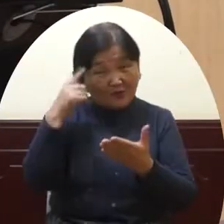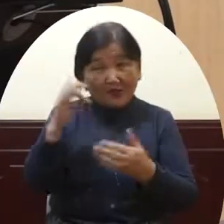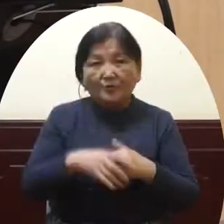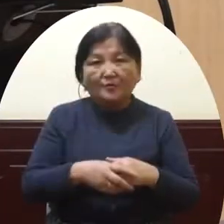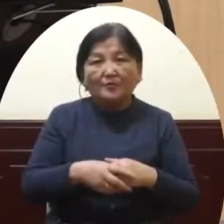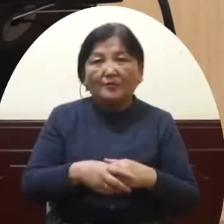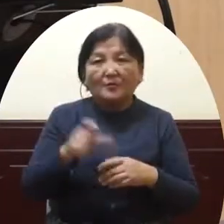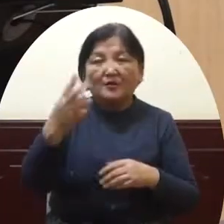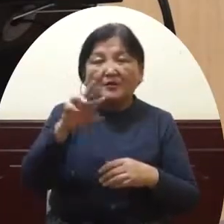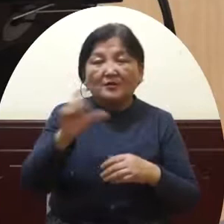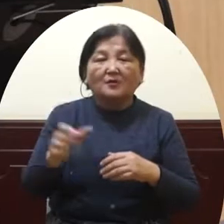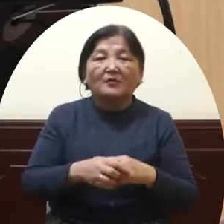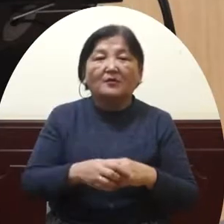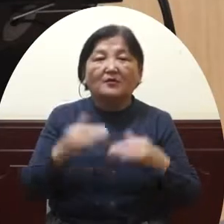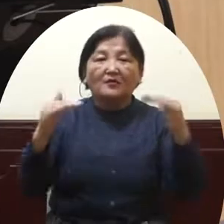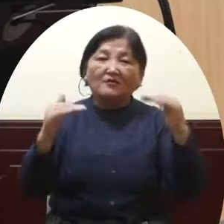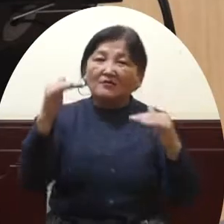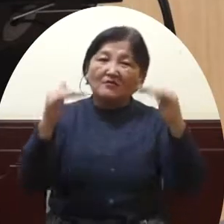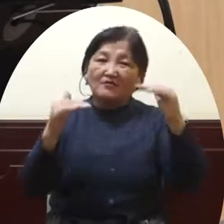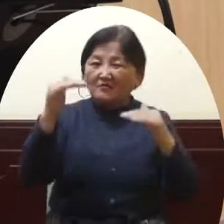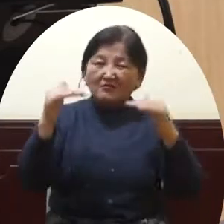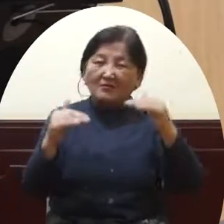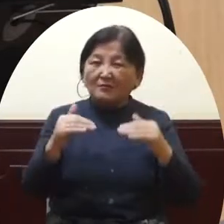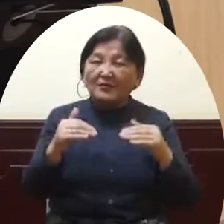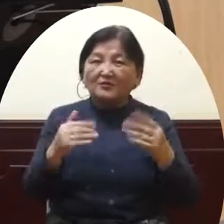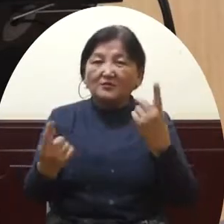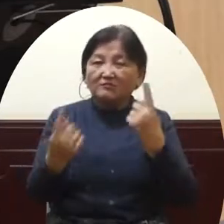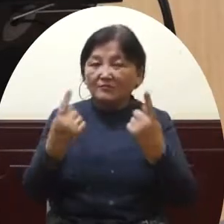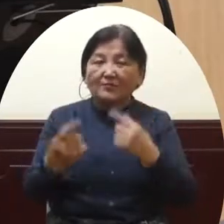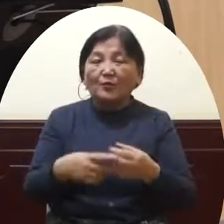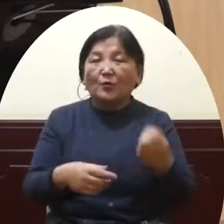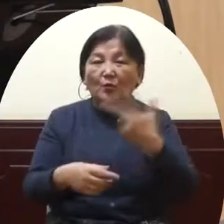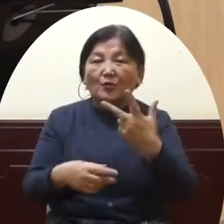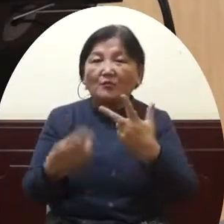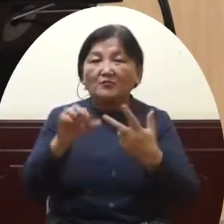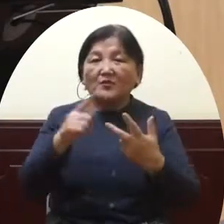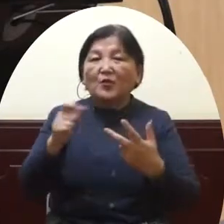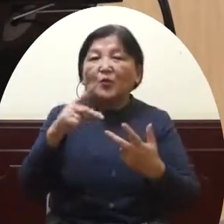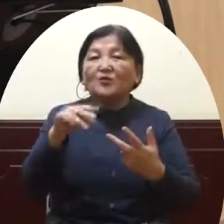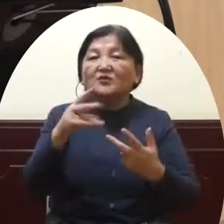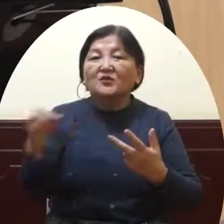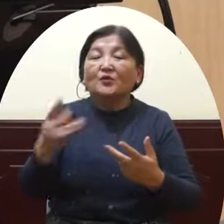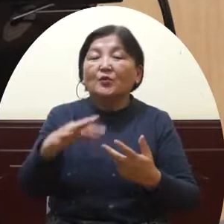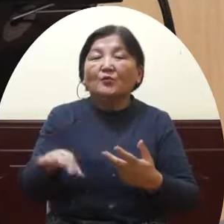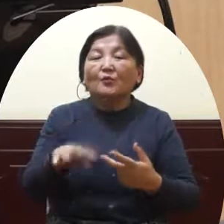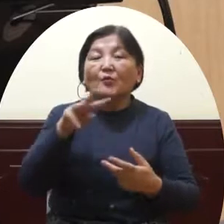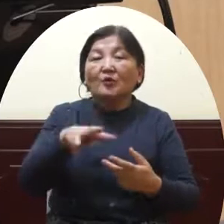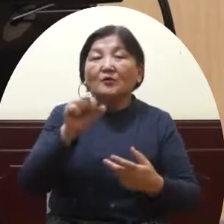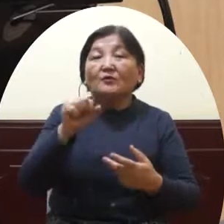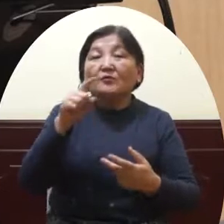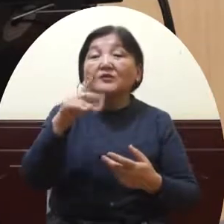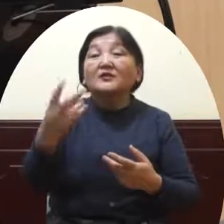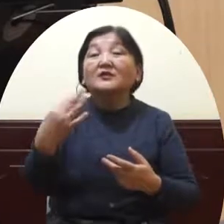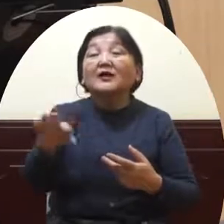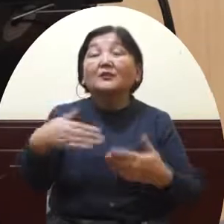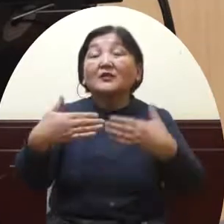бүхий дамгаалсан судлаа авах бах. Гуравдагч хүчний орон зай бол Монгол ардын хувьсгалт намд нэгдэж магадгүй. Та